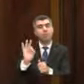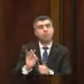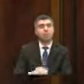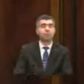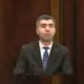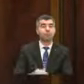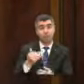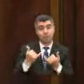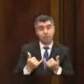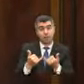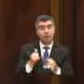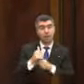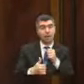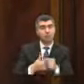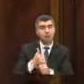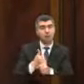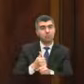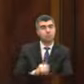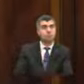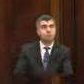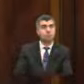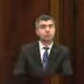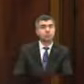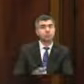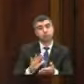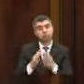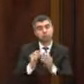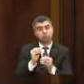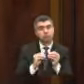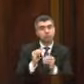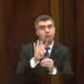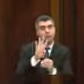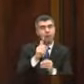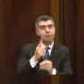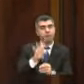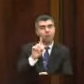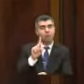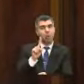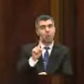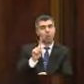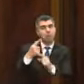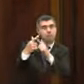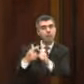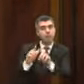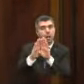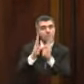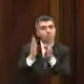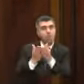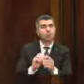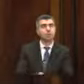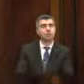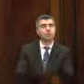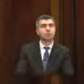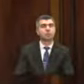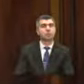السنة يمكن نسبة العجز توصل لرقم أكثر 4.1 من الناتج الداخلي الخام. تعهدتم بأنه نسبة